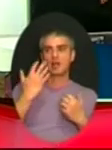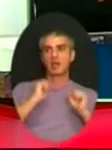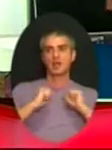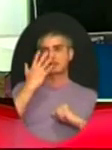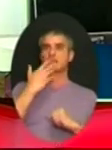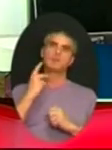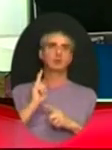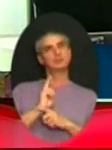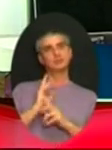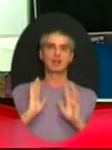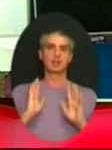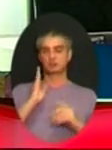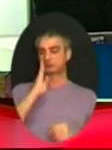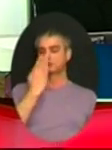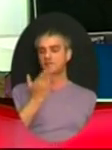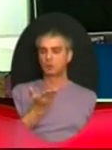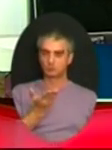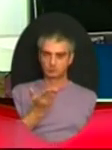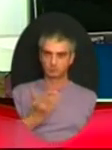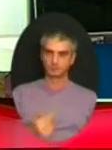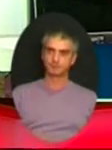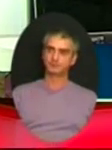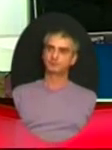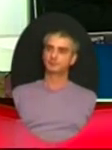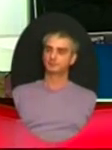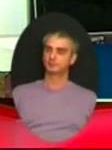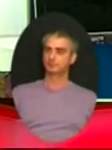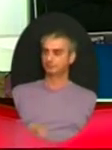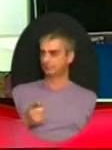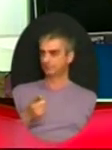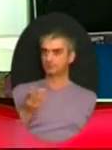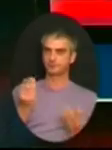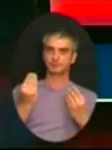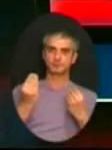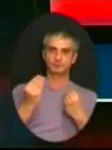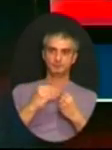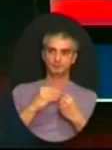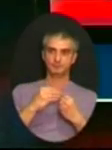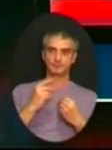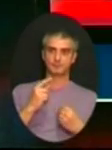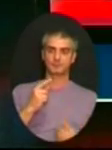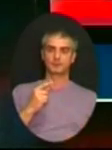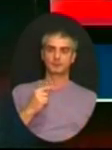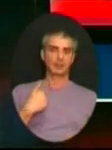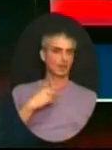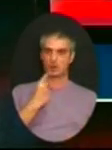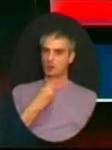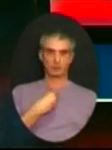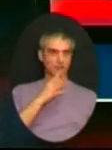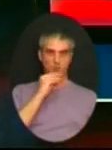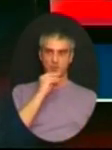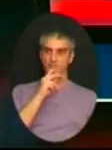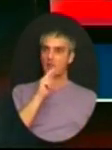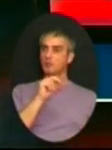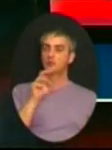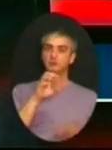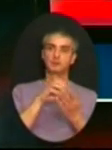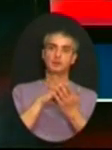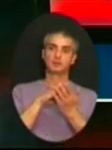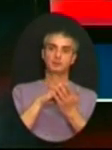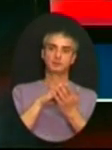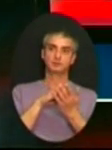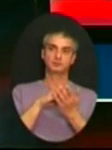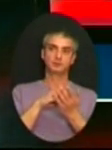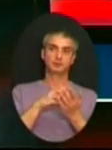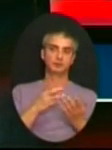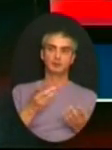הזאת, הצדקנות הזאת, הצביעות הזאת. עכשיו בואי נדבר לגופו של עניין, כי לצד הדברים האלה... אני אגיד לך, לי לא נתנו לדבר. הנושא המרכזי... אני מוכנה להגיד מה